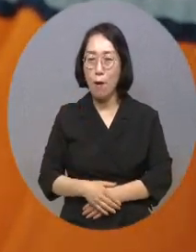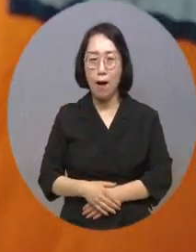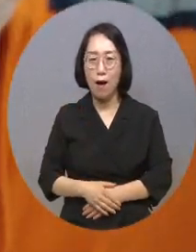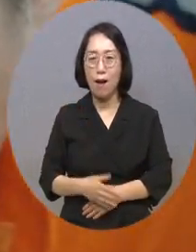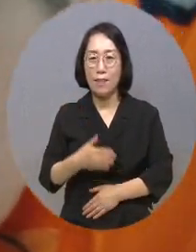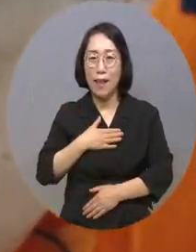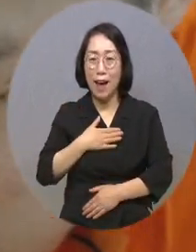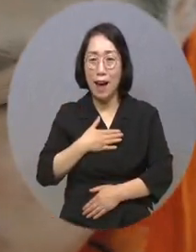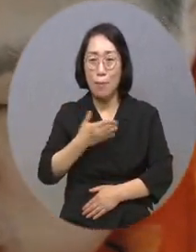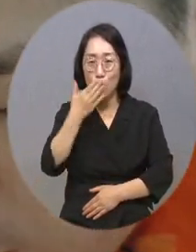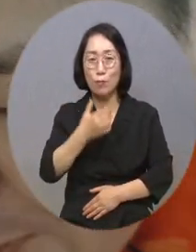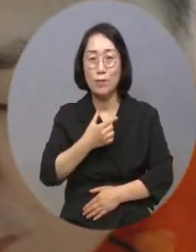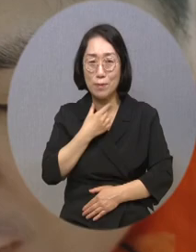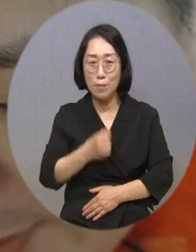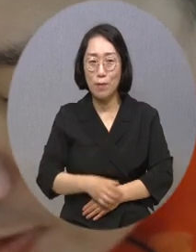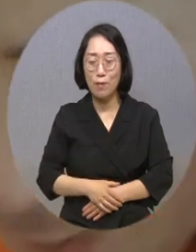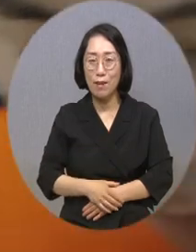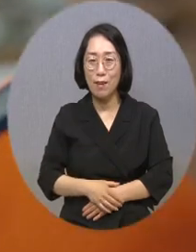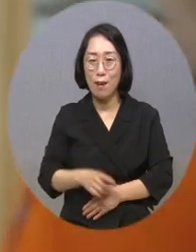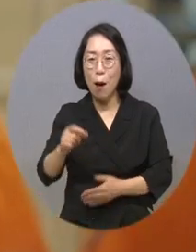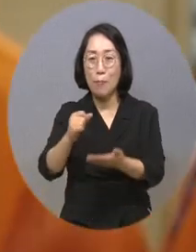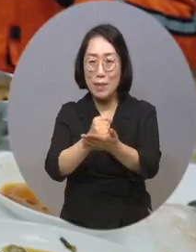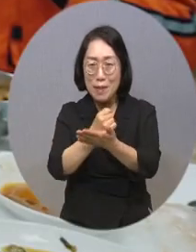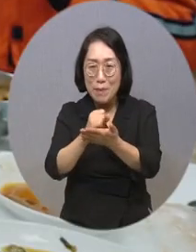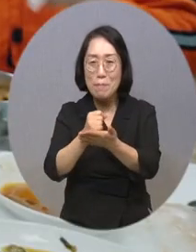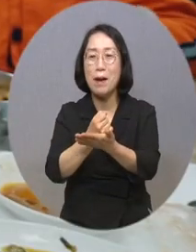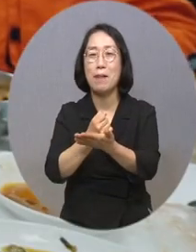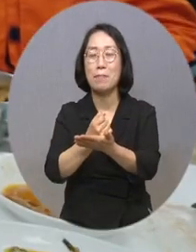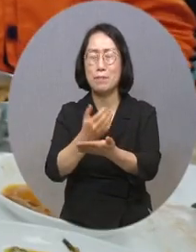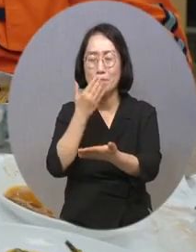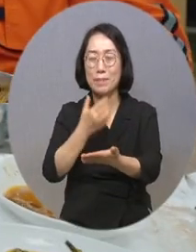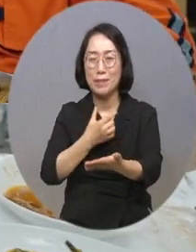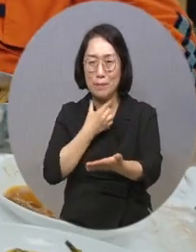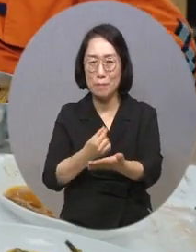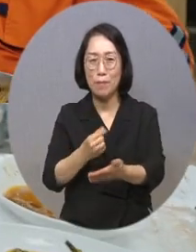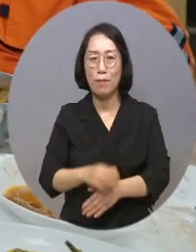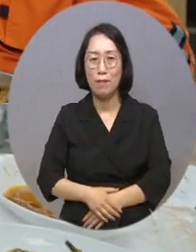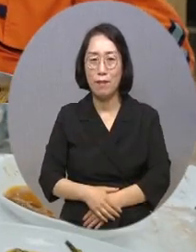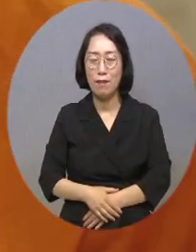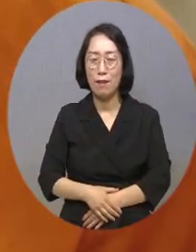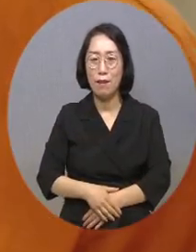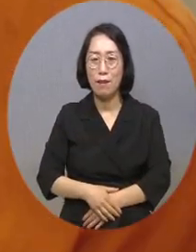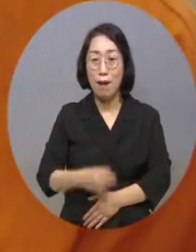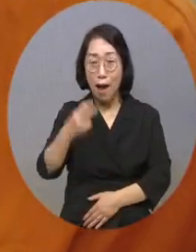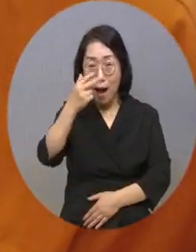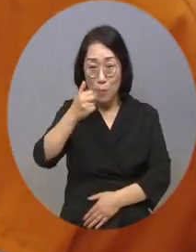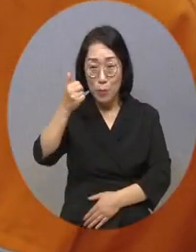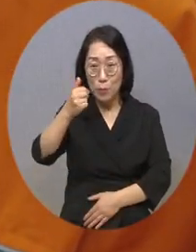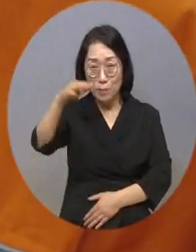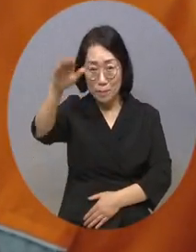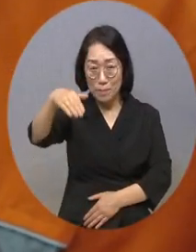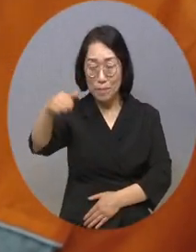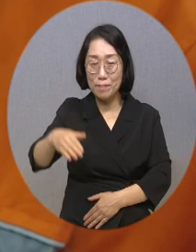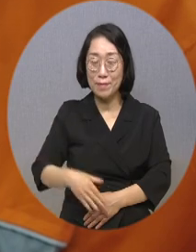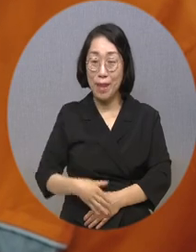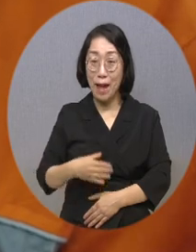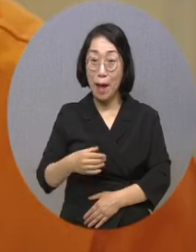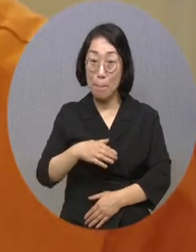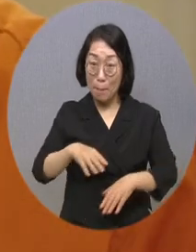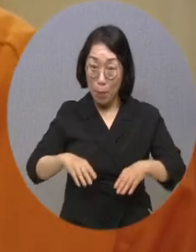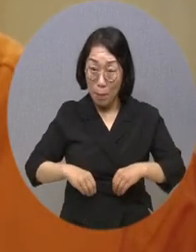I like it. 낙지는 비빔밥. 피디님, 피디님. 저희 피디님 배고프다고 하니까 피디님 대신 제가 맛있게 한입 먹어보겠습니다.